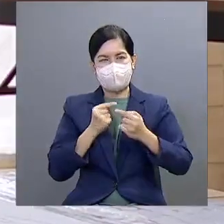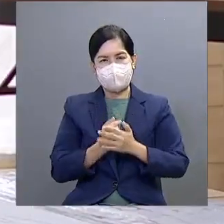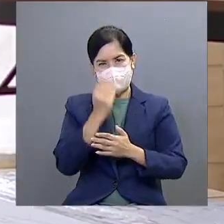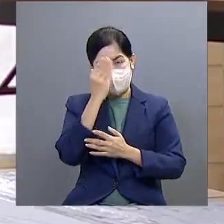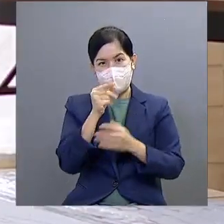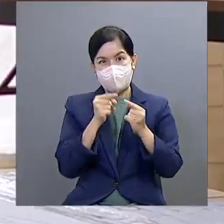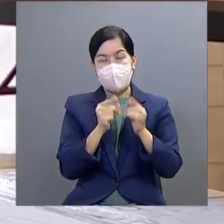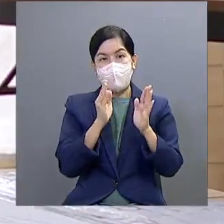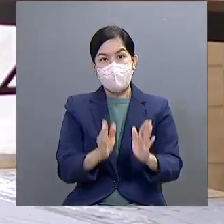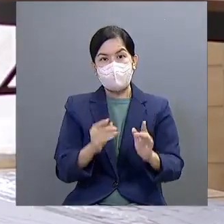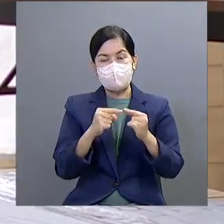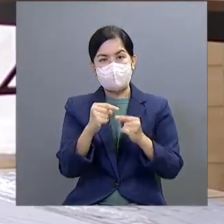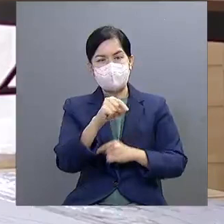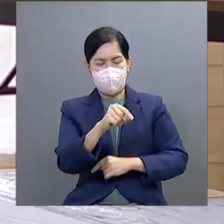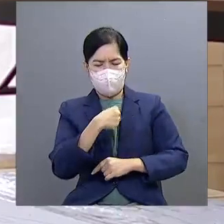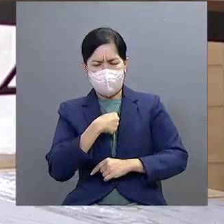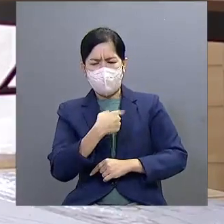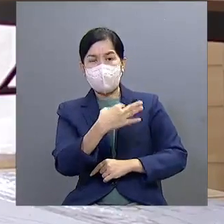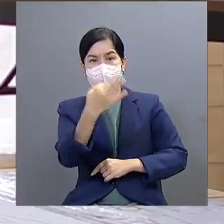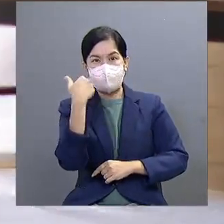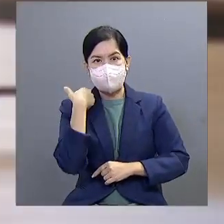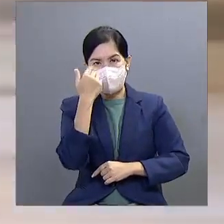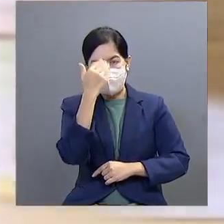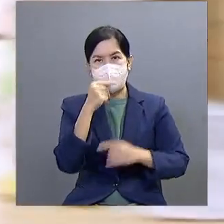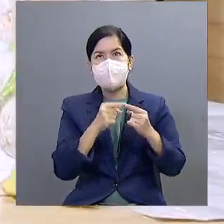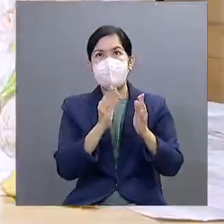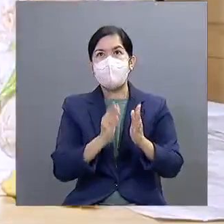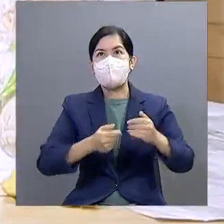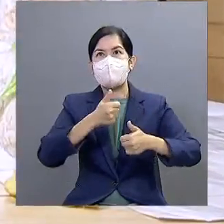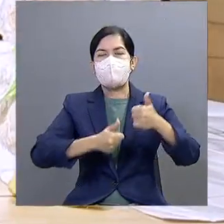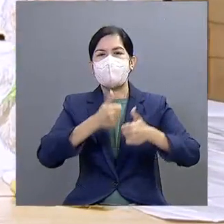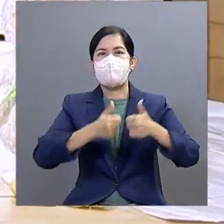มีคู่แข่งตรงนี้ก็เลยก้าวเข้ามาเต็มตัว